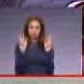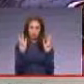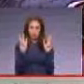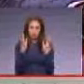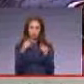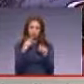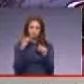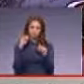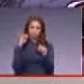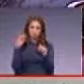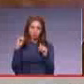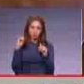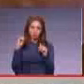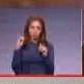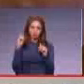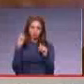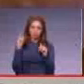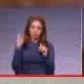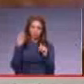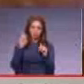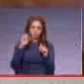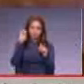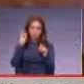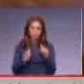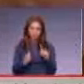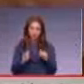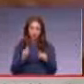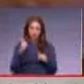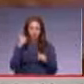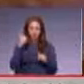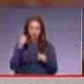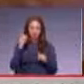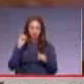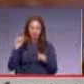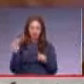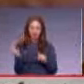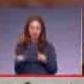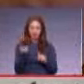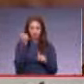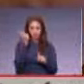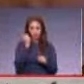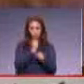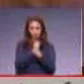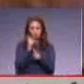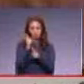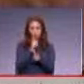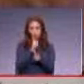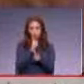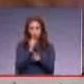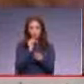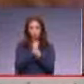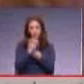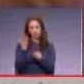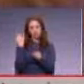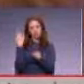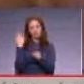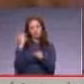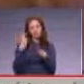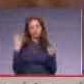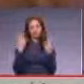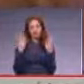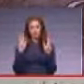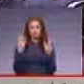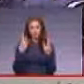أمين. إخراج الراحل العظيم حسن الإمام. يا سيدي على كده. إنتاج أفلام التلفزيون